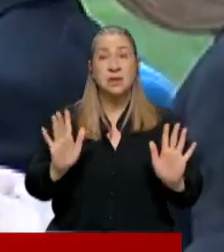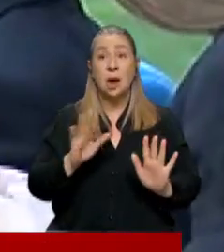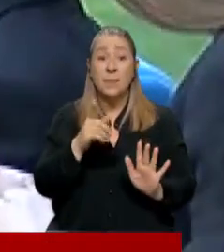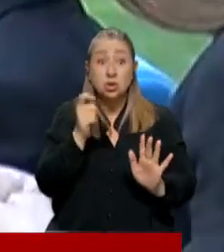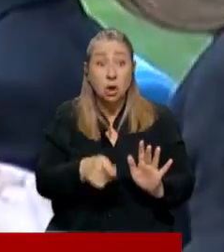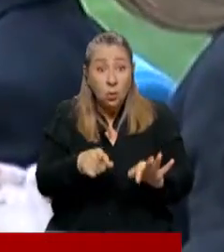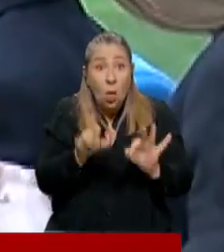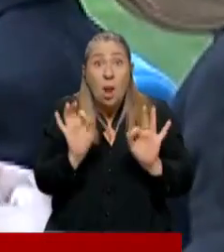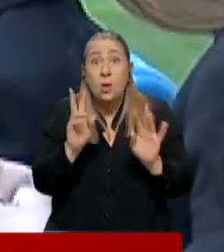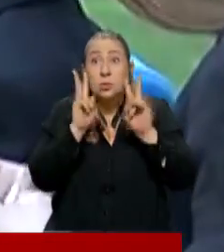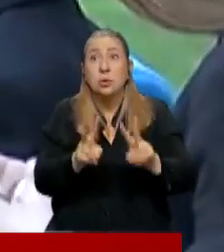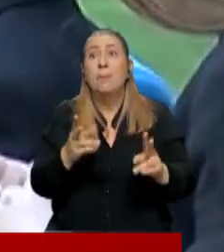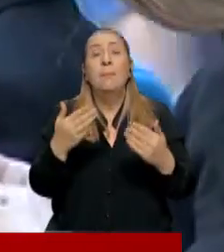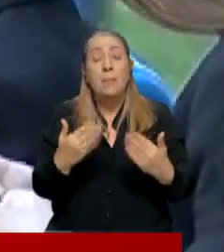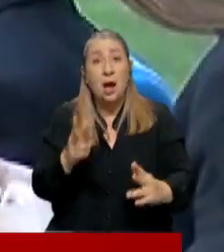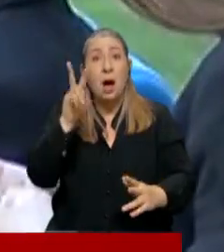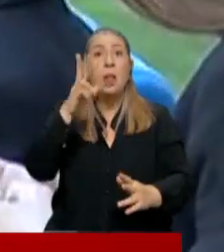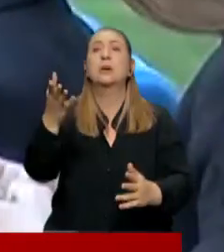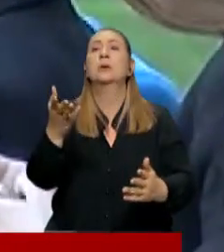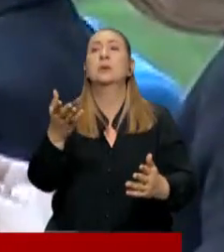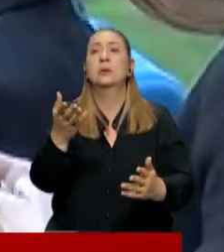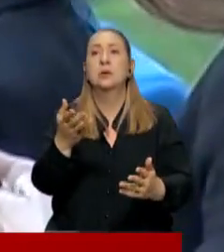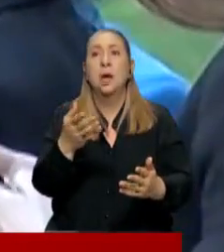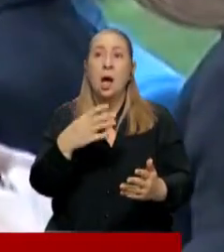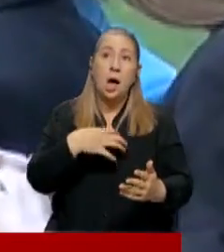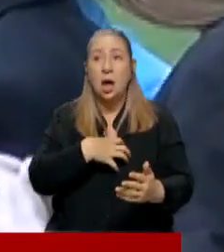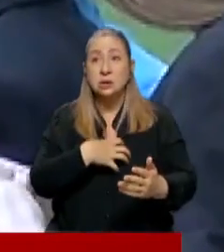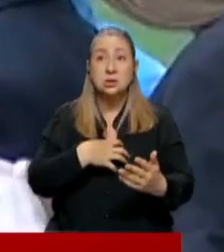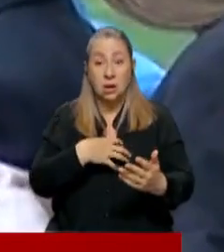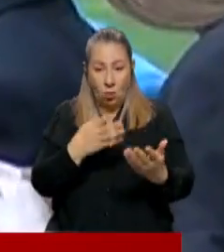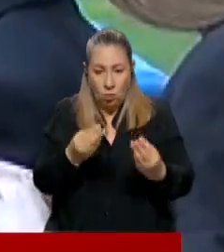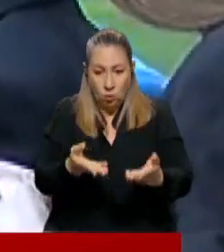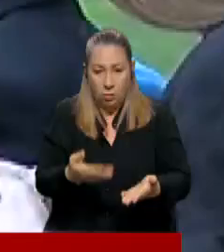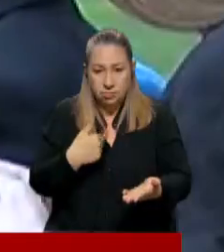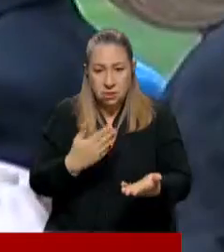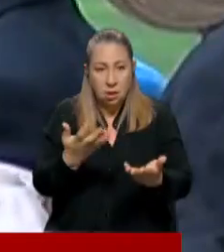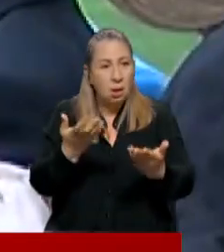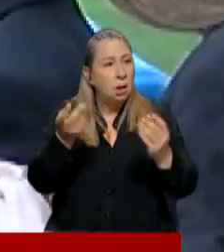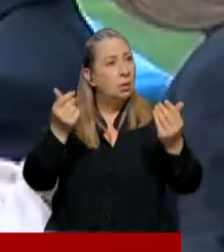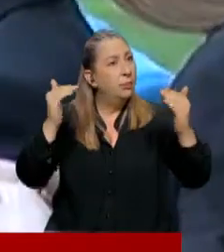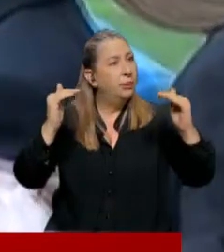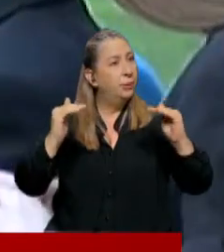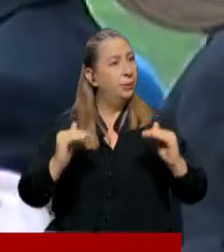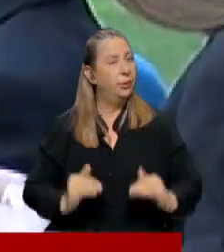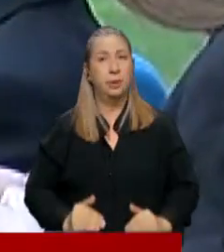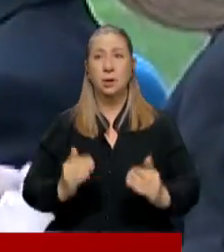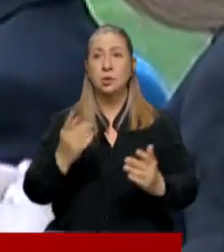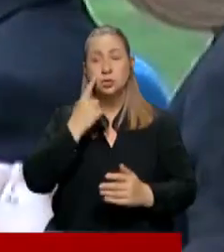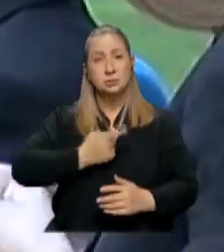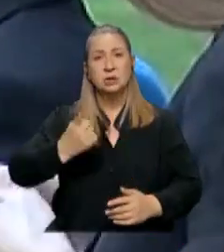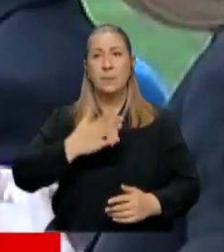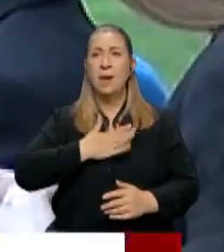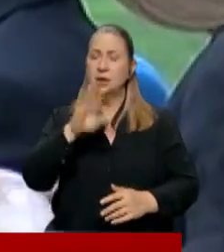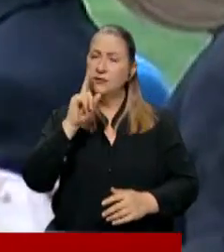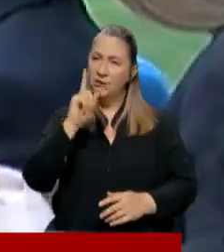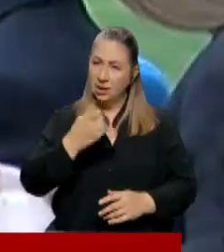öyle getirdi ki yani bırakın Aralık ayını işte Haziran'ı bilen bulduğu zaman biz alım gücünü insanlar kaybetti. Cumhurbaşkanı dedi ben her